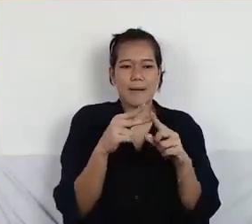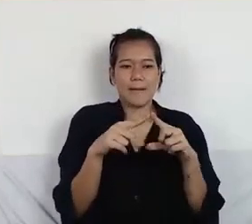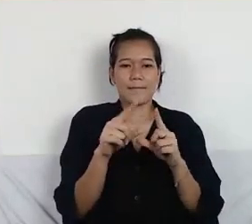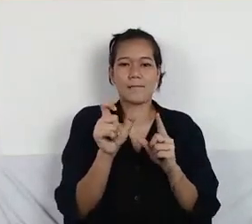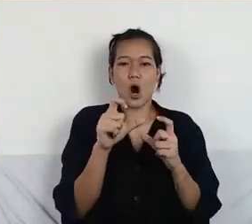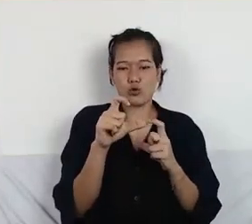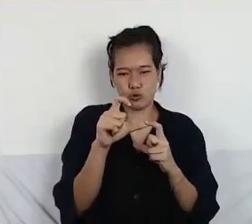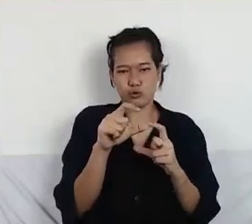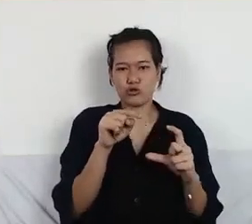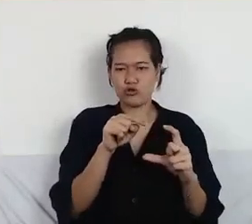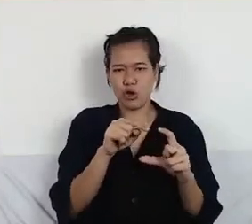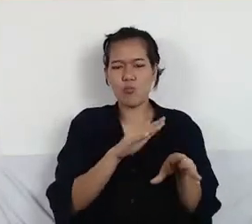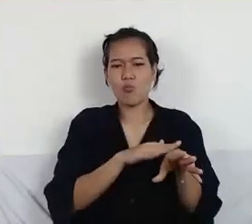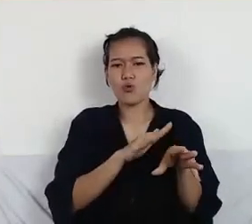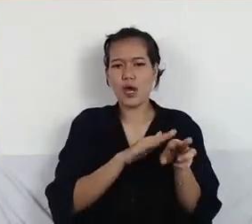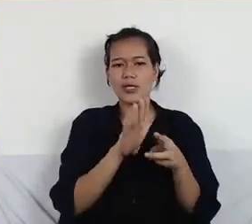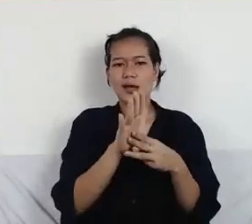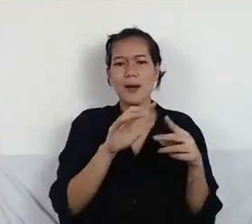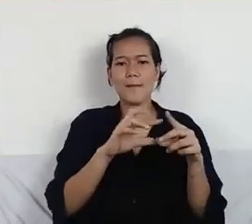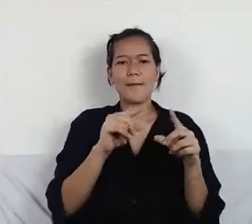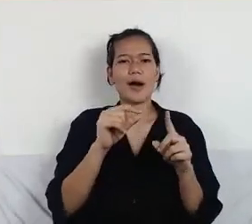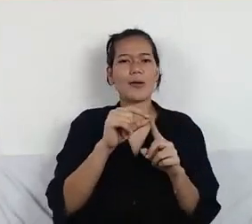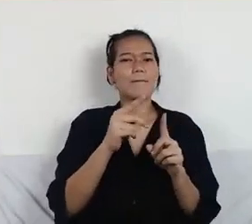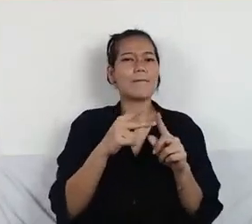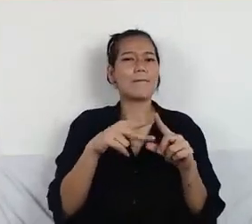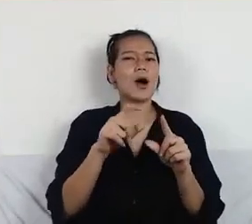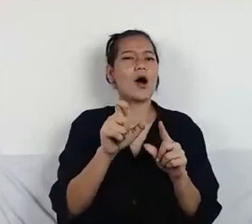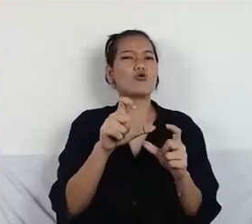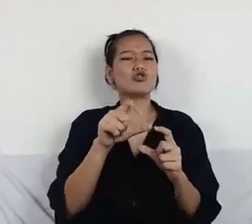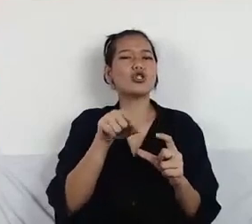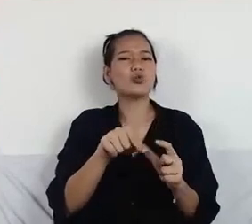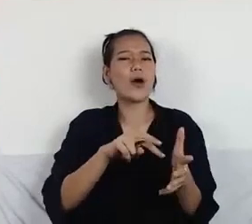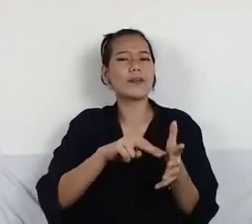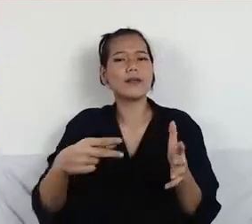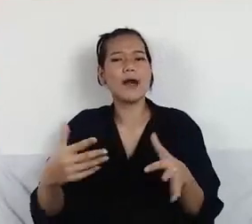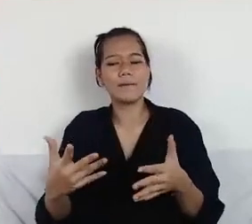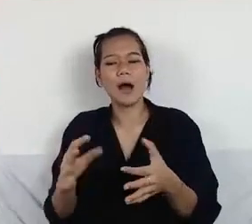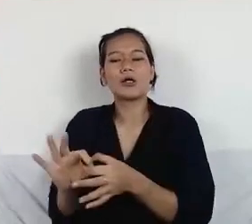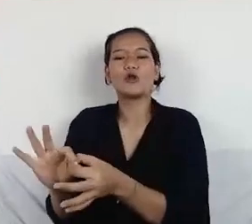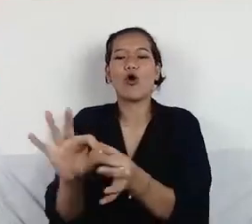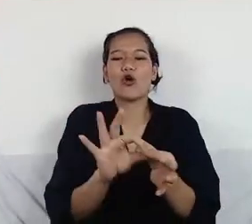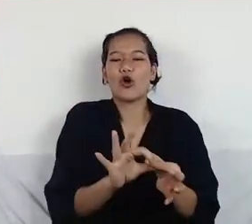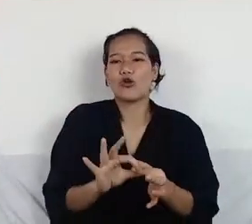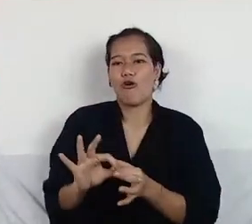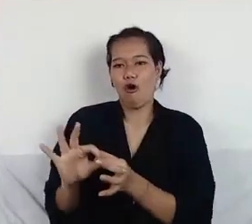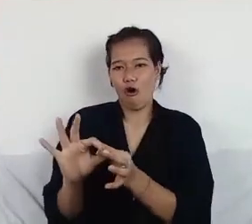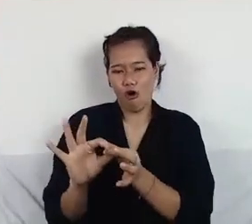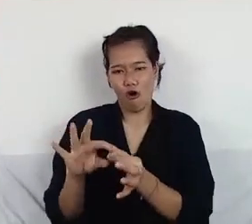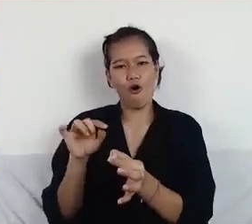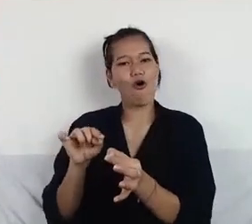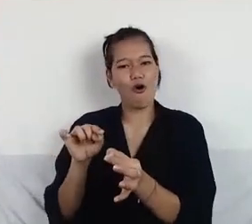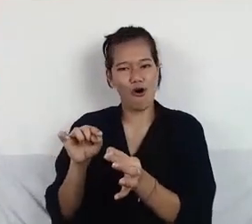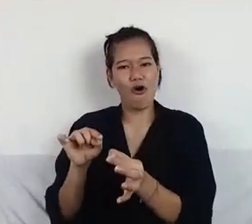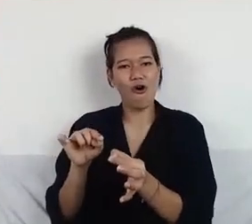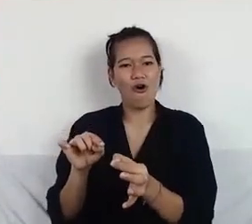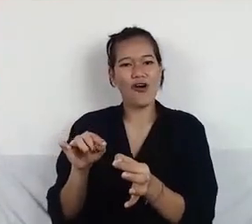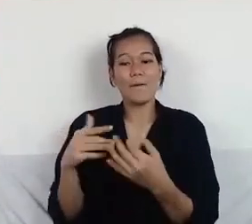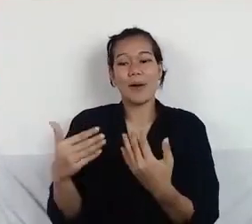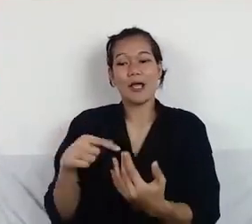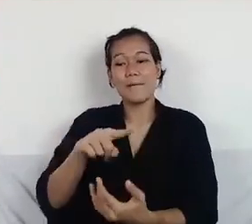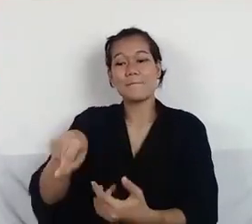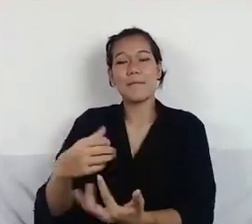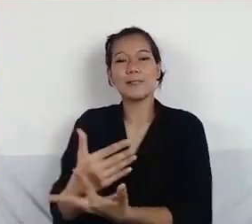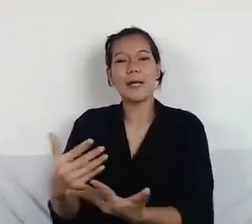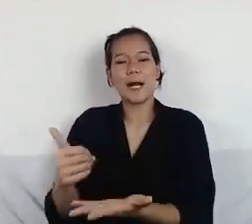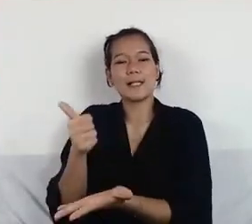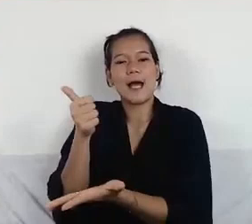Secara sederhana, saudaraku, budaya Mapalus itu gotong royong, ya. Kearifan lokal masyarakat untuk